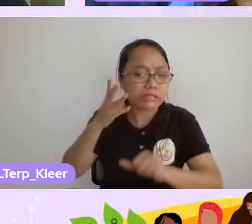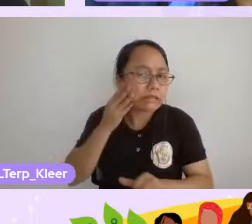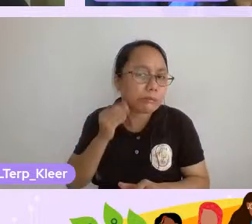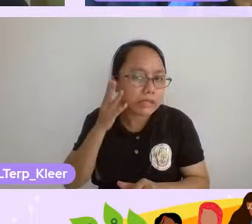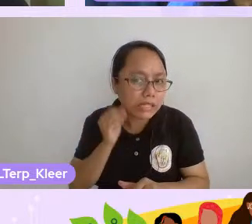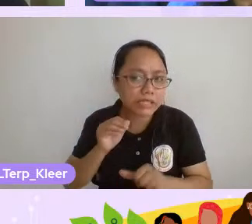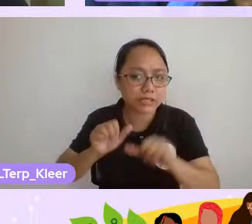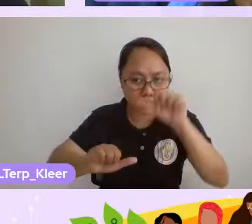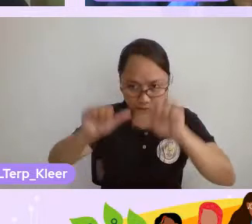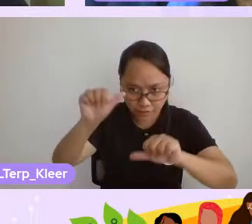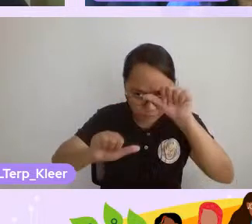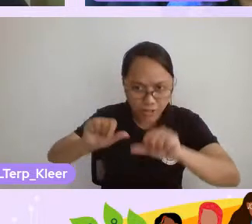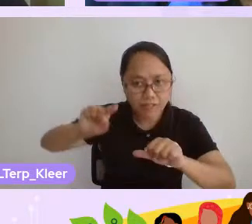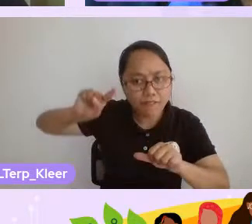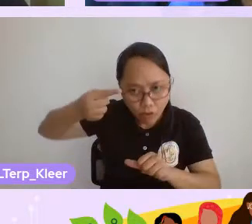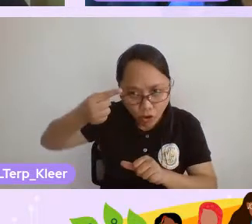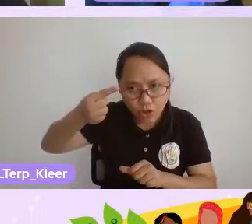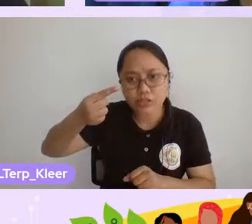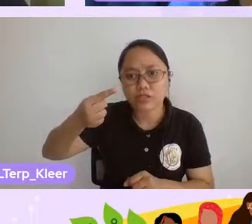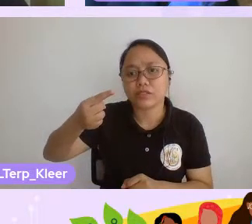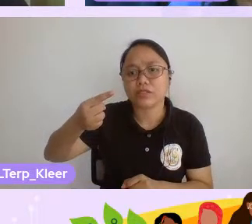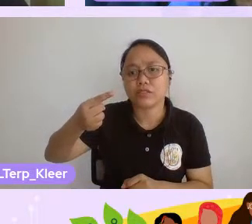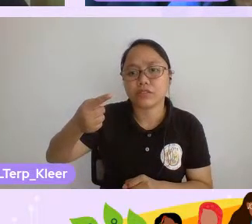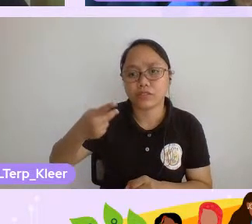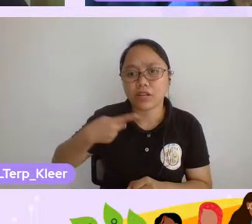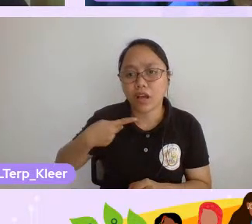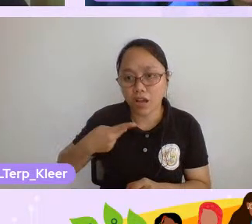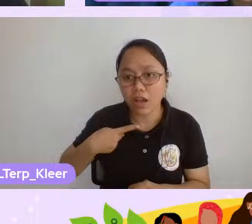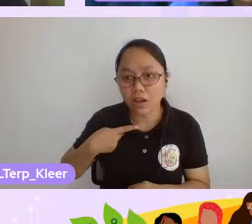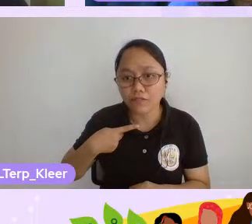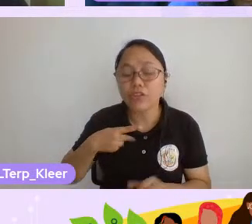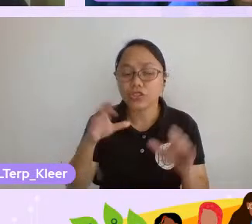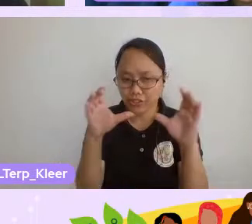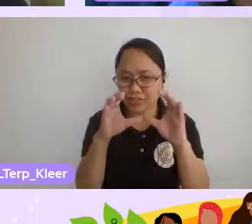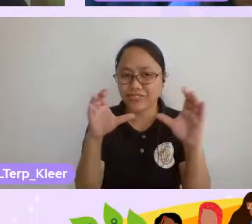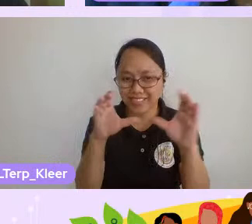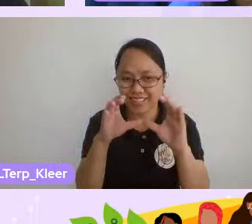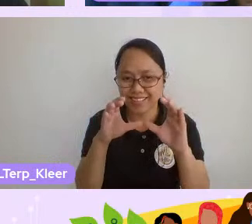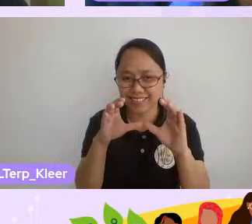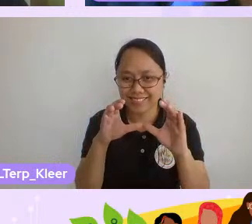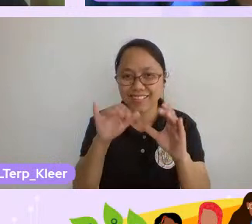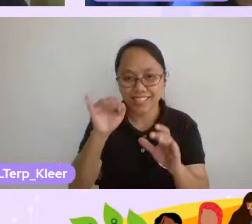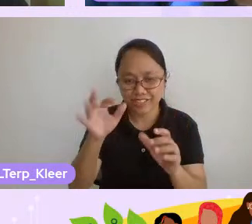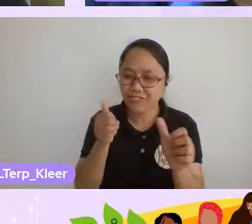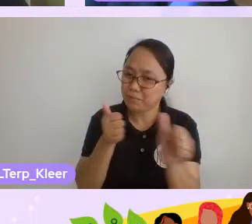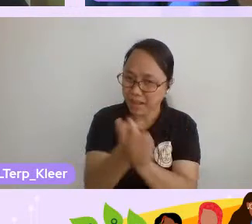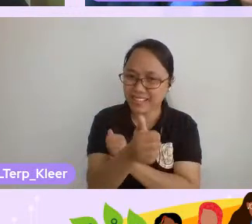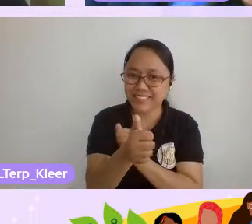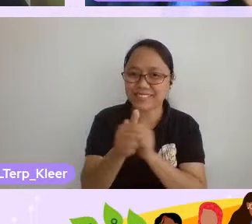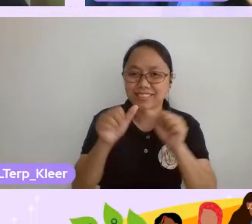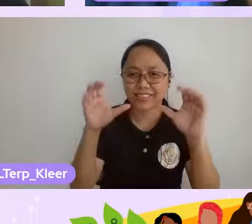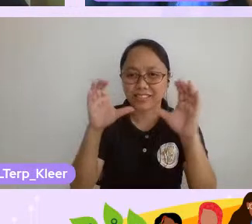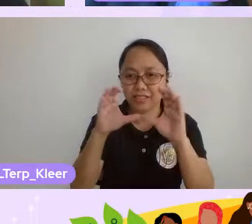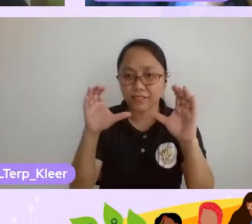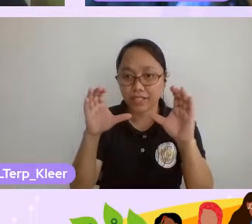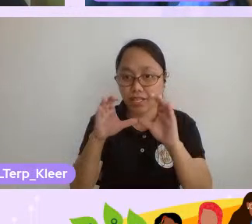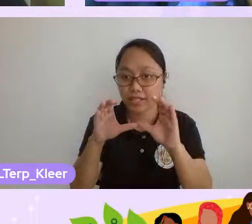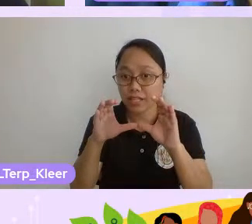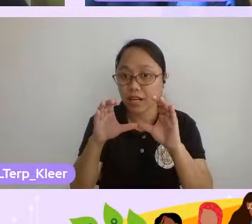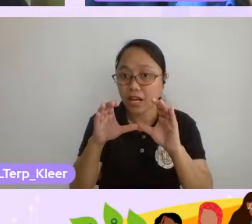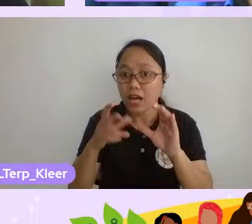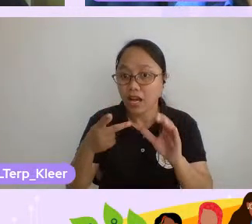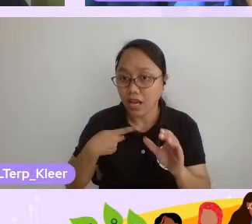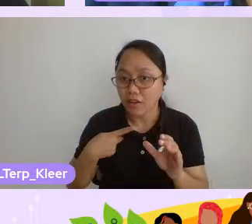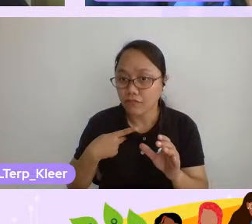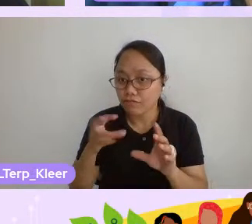ng assessment para po tayo magkaroon ng national certificates. Sa TESDA online program po, yung una po, yung MOOCs namin,